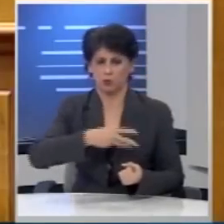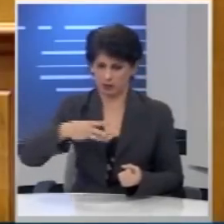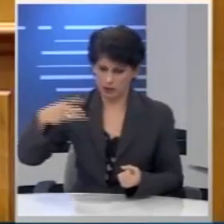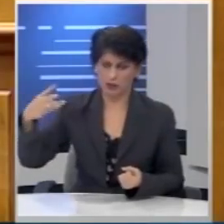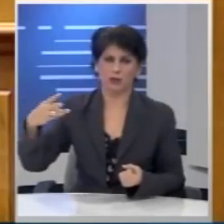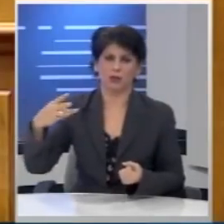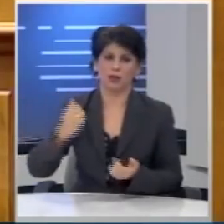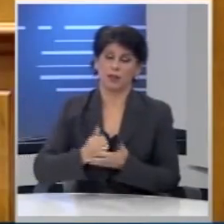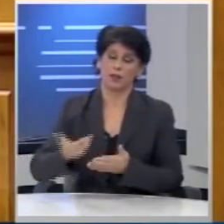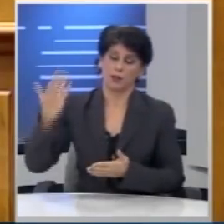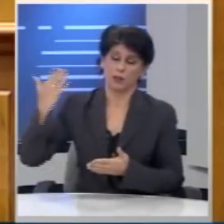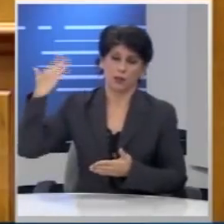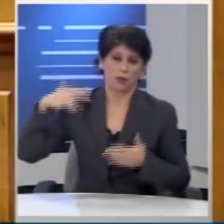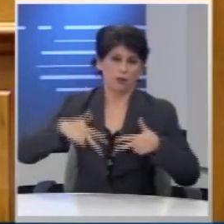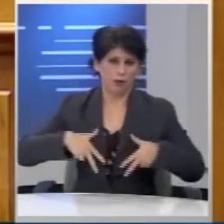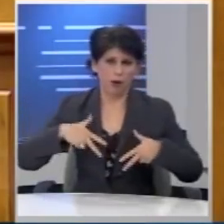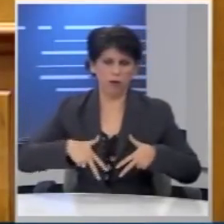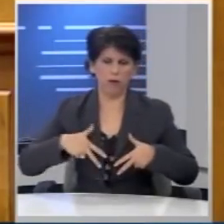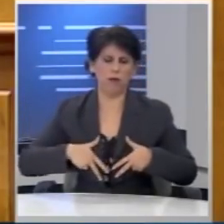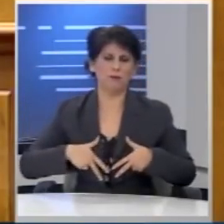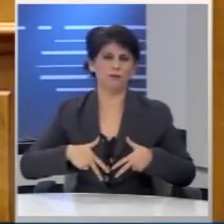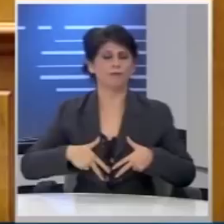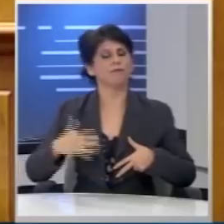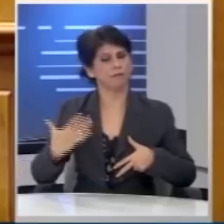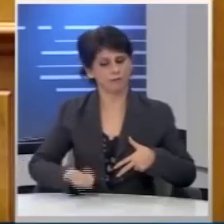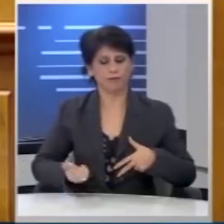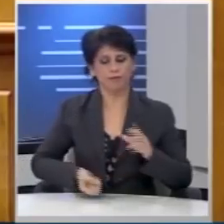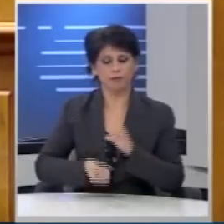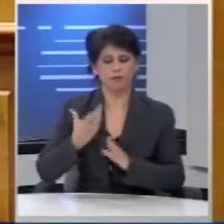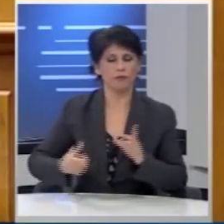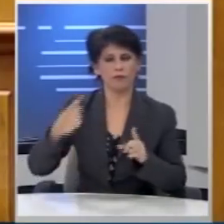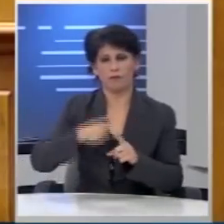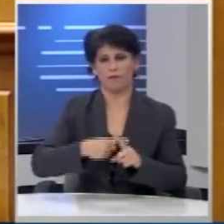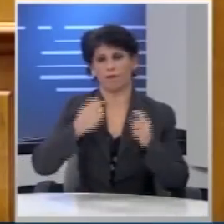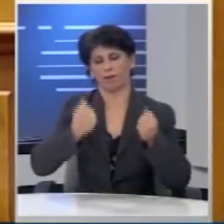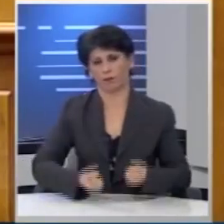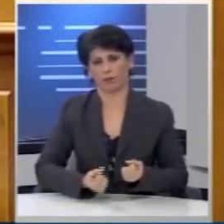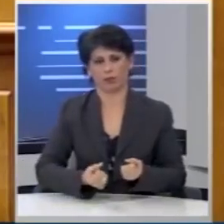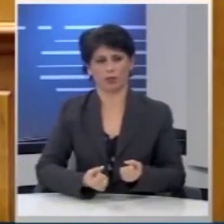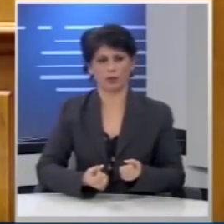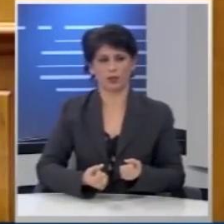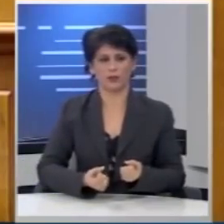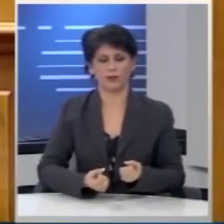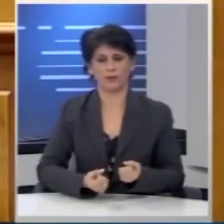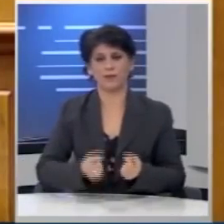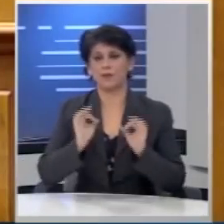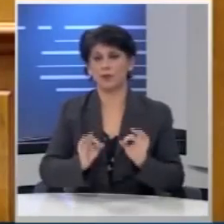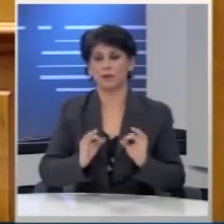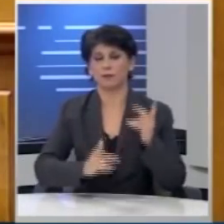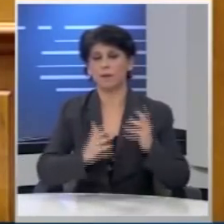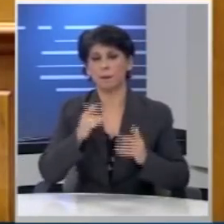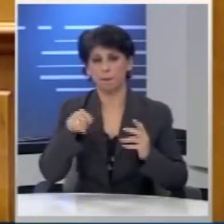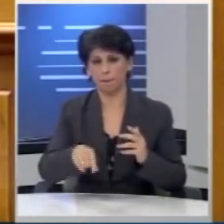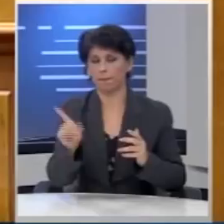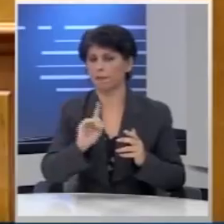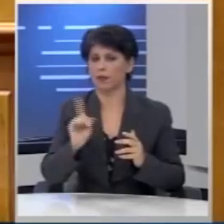ΣΥΡΙΖΑ και οι προηγούμενες κυβερνήσεις, αλλά φέρνει καινούργια πρόσθετα βάρη. Φυσικά, ο προϋπολογισμός